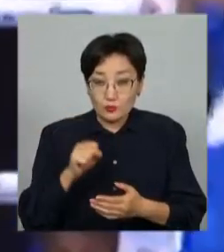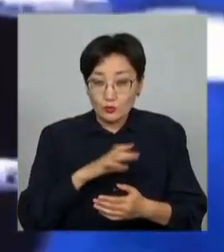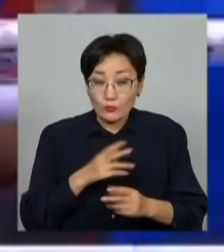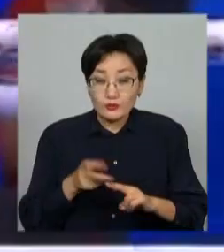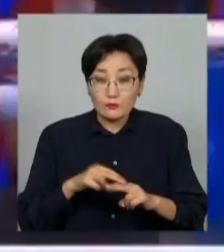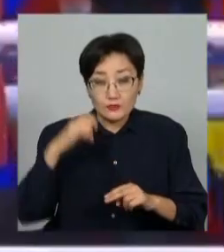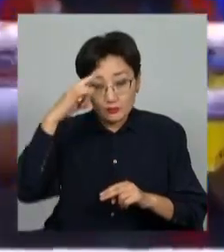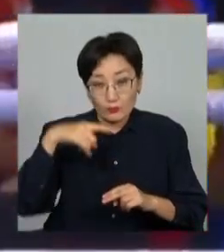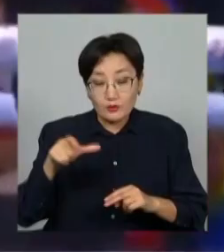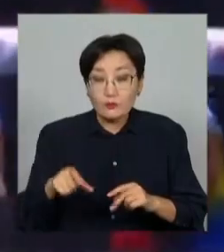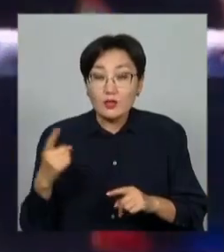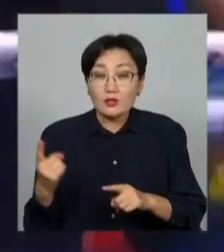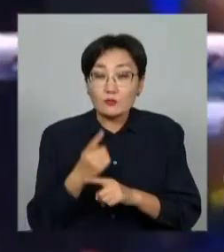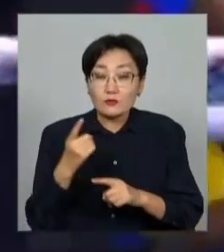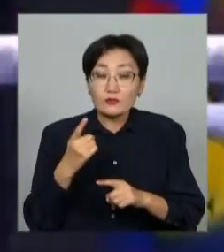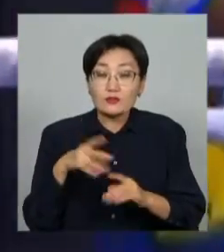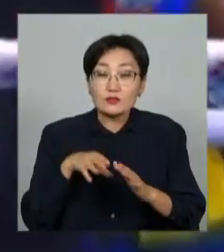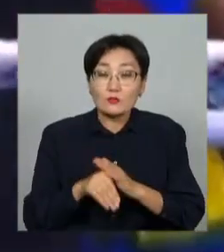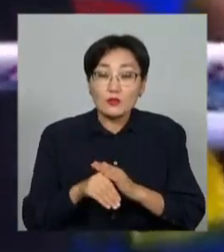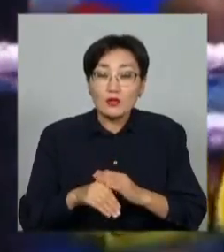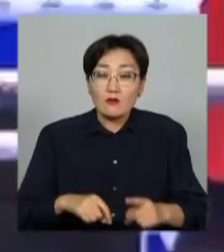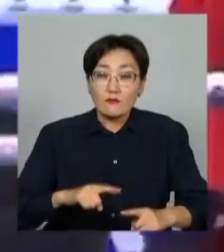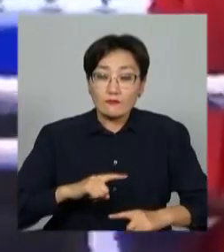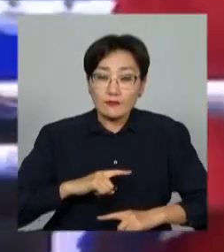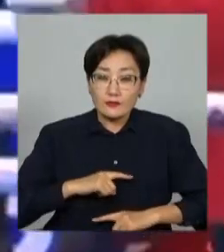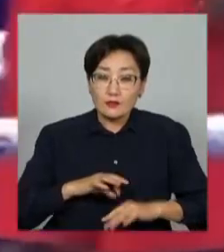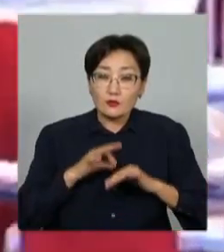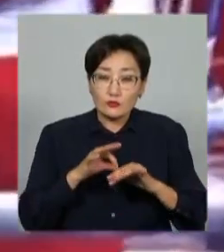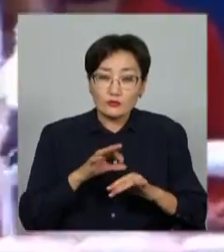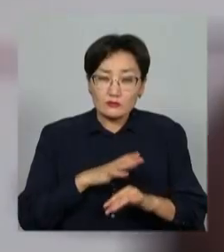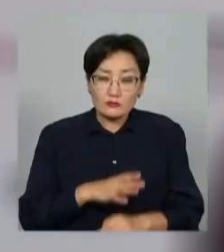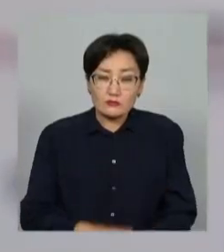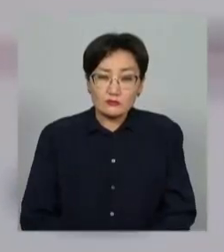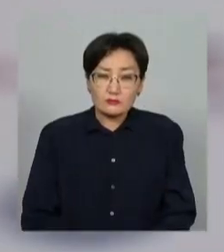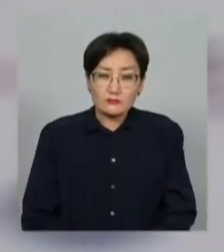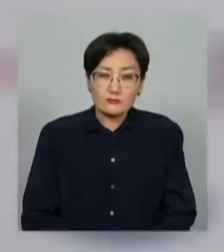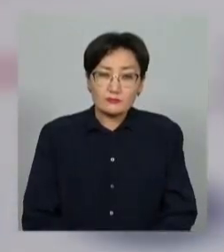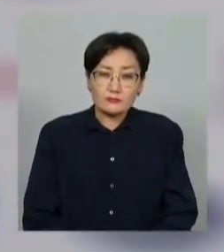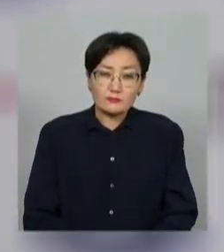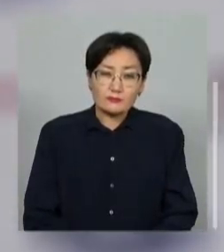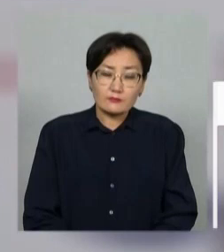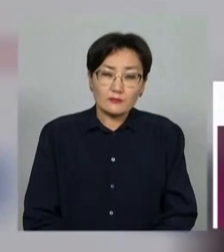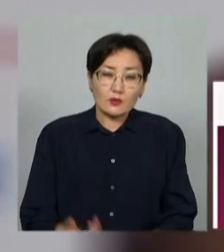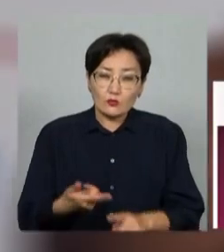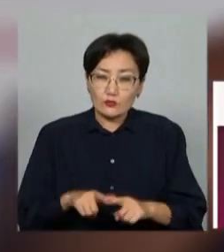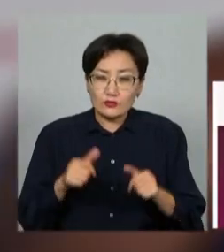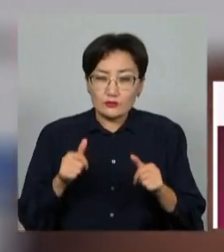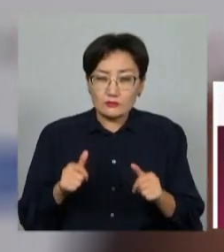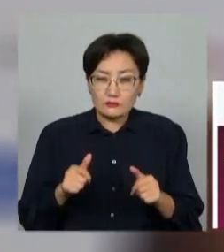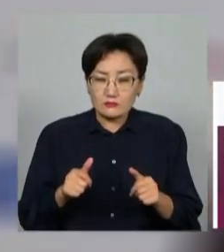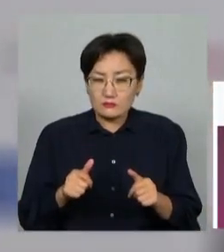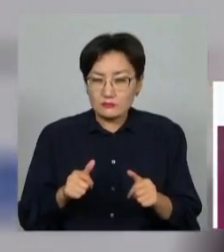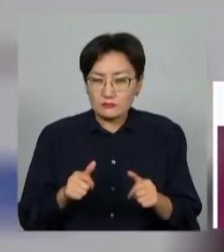Осылайша отандасымыз алғашқылардың бірі болып ширек финалға жолдама алды. өте жақсы тактика қойып